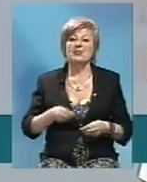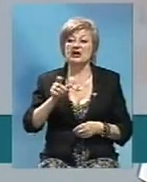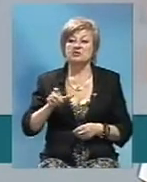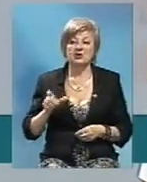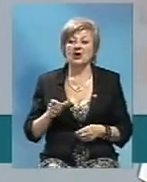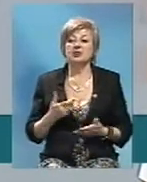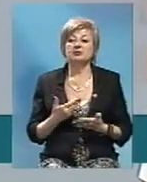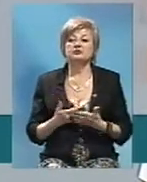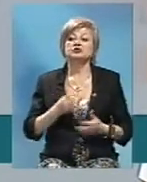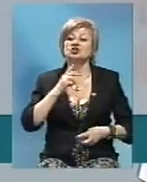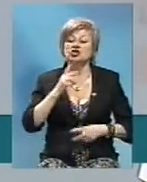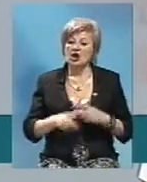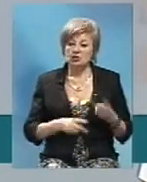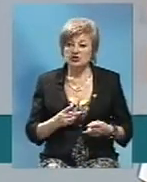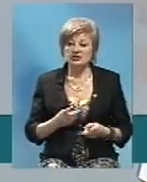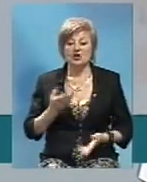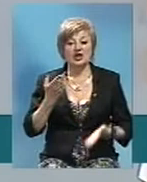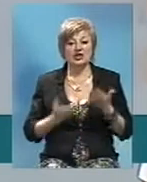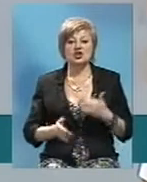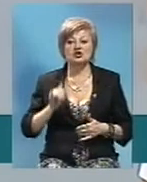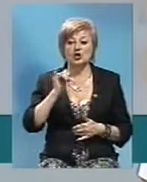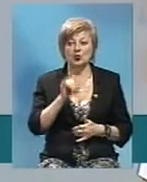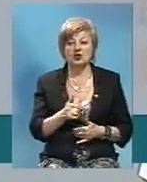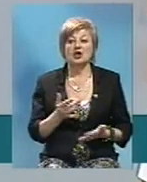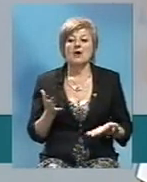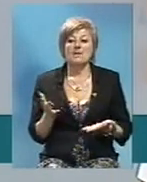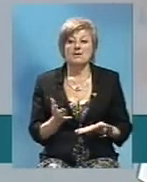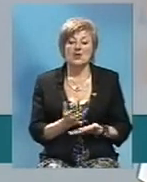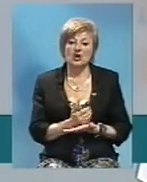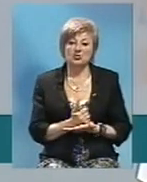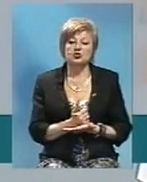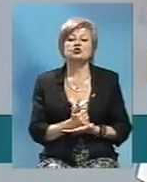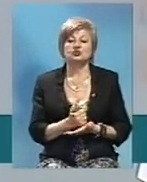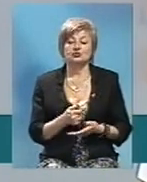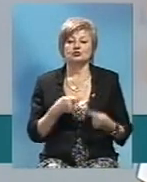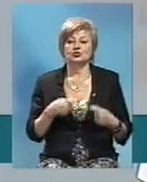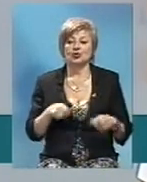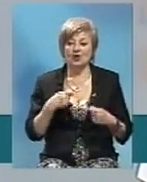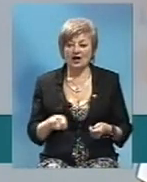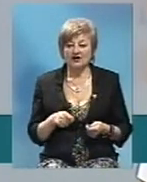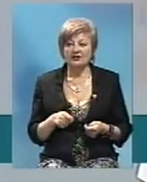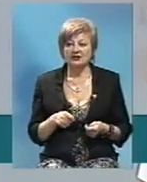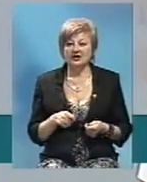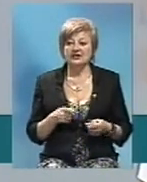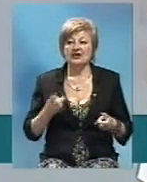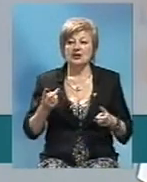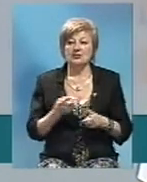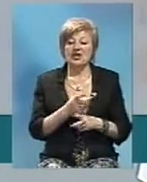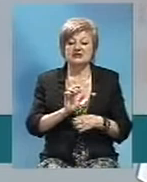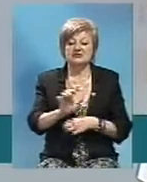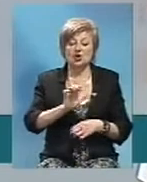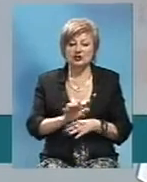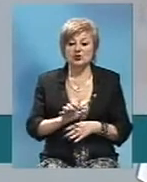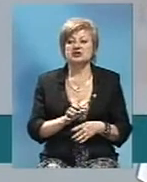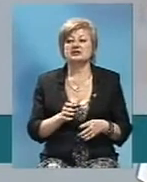на это, скажем так. То есть если у них получилось вести предпринимательскую деятельность без производства,